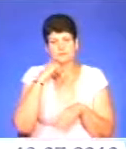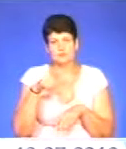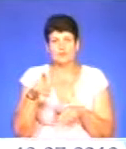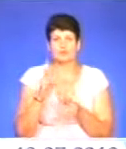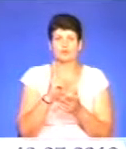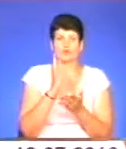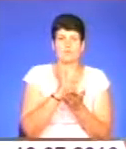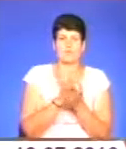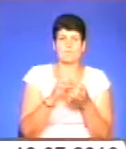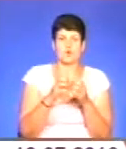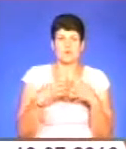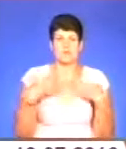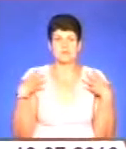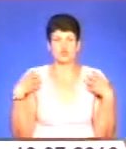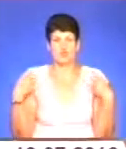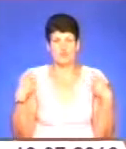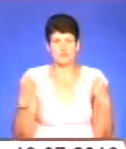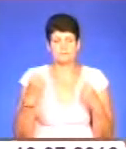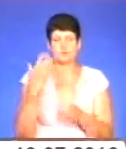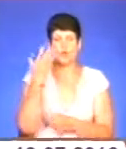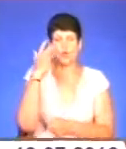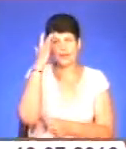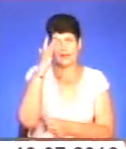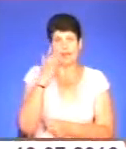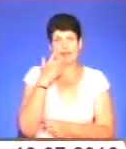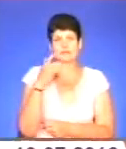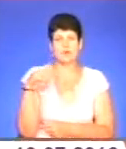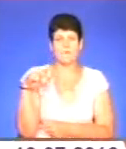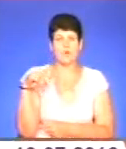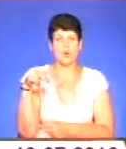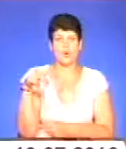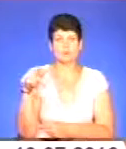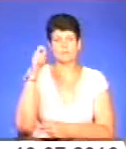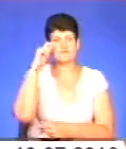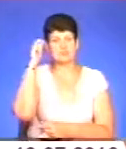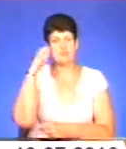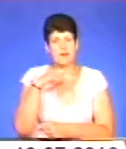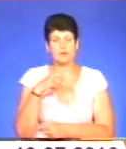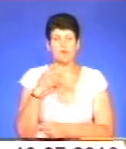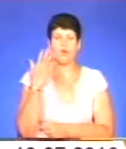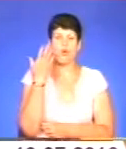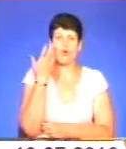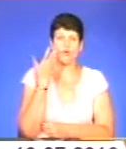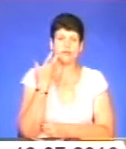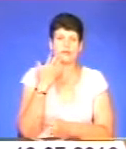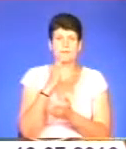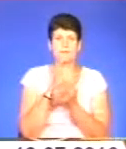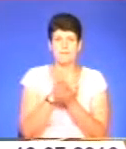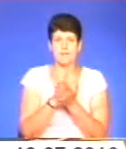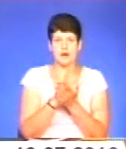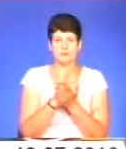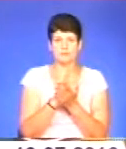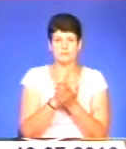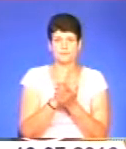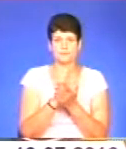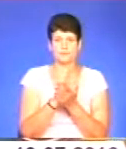зі здоров'ям. Коли ми літом ходимо в спеку, да? Коли ми маємо таке